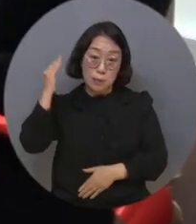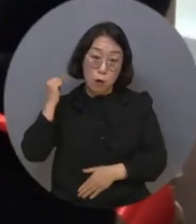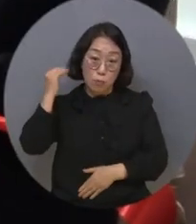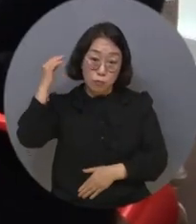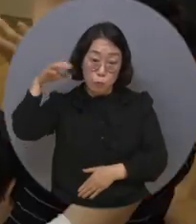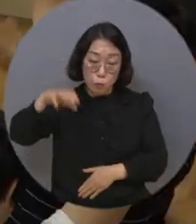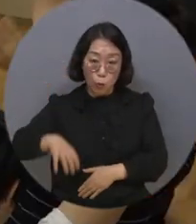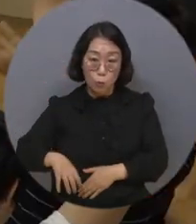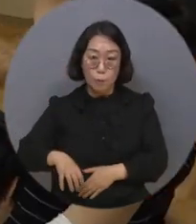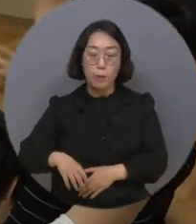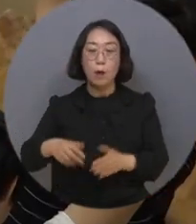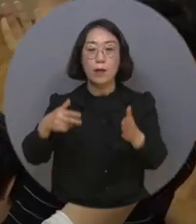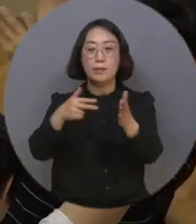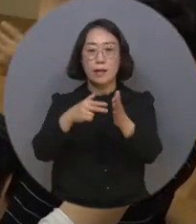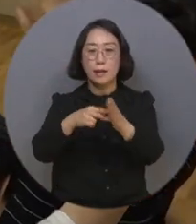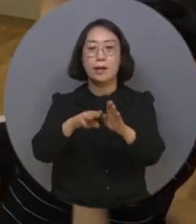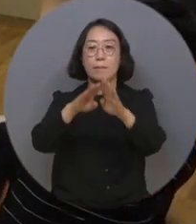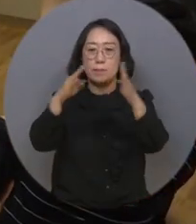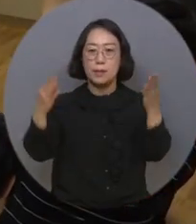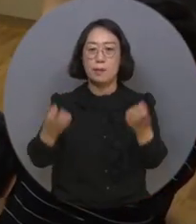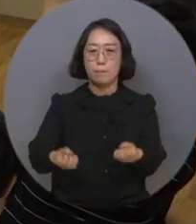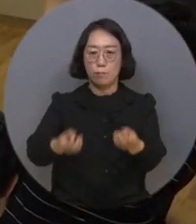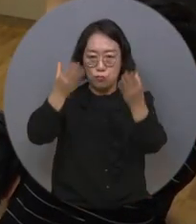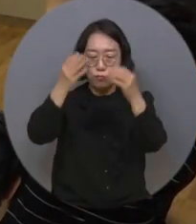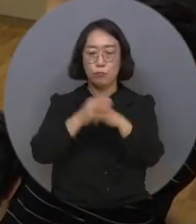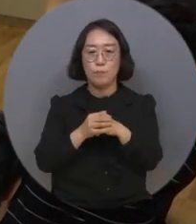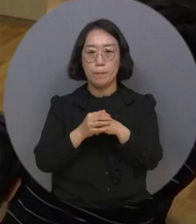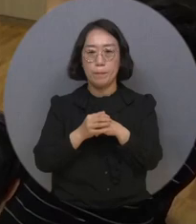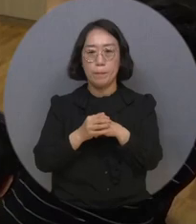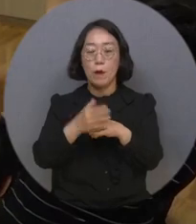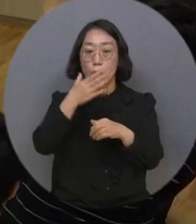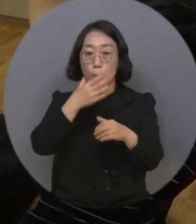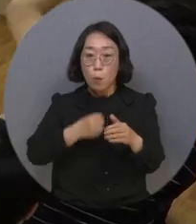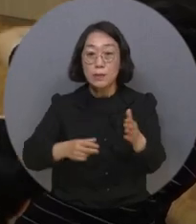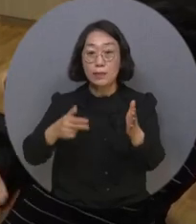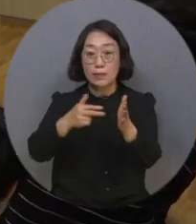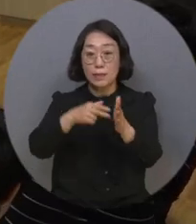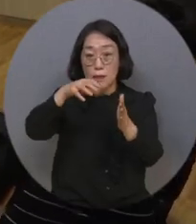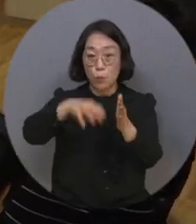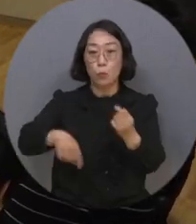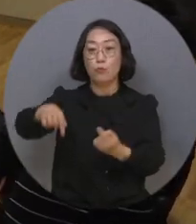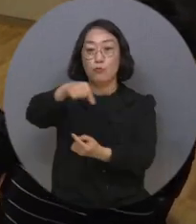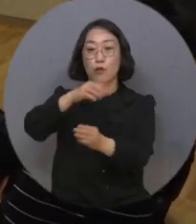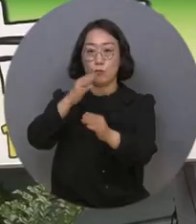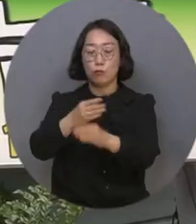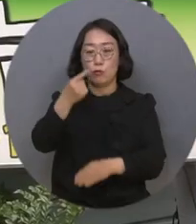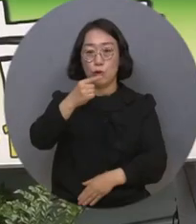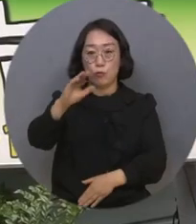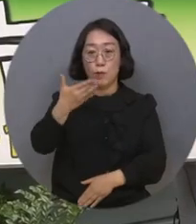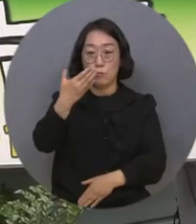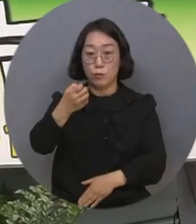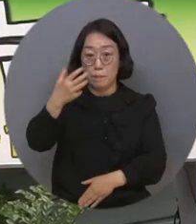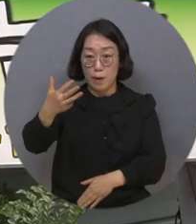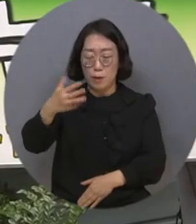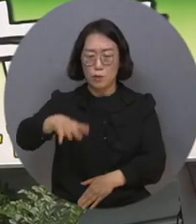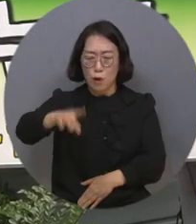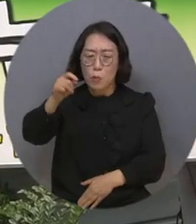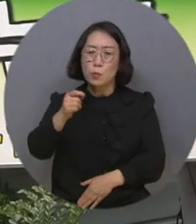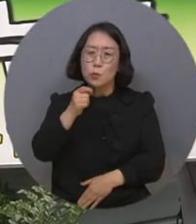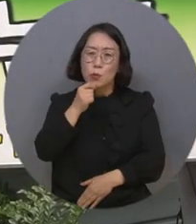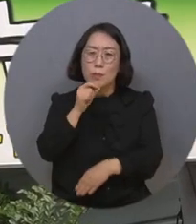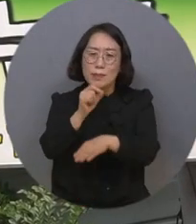개소식이 있었습니다. 미랄복지재단은 장애인을 위한 복지시설을 운영하고 있습니다. 1998년 작은 사무실을